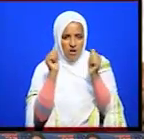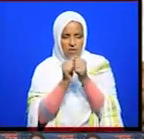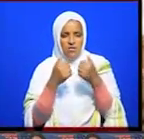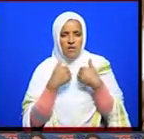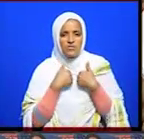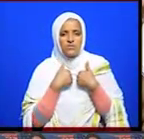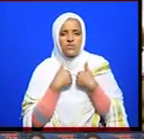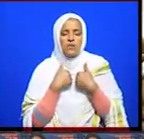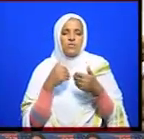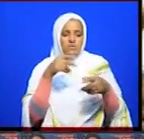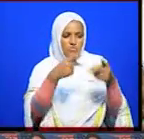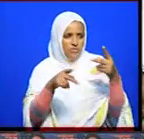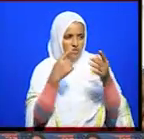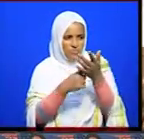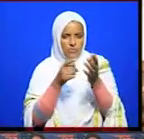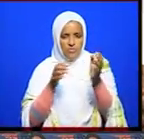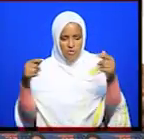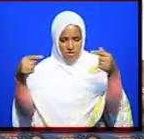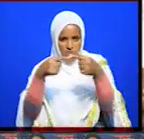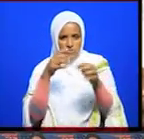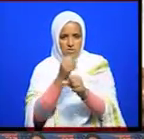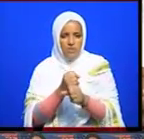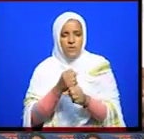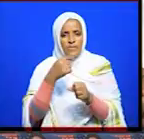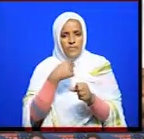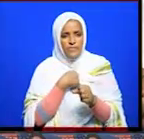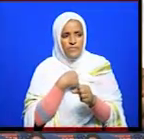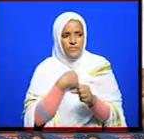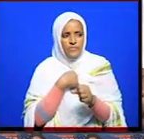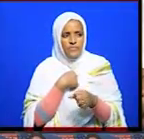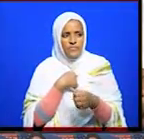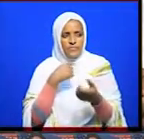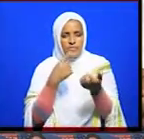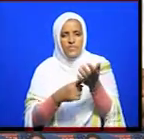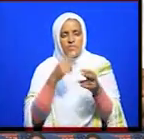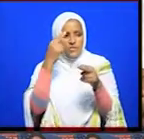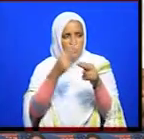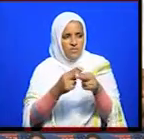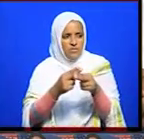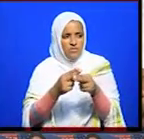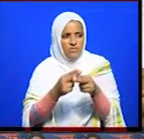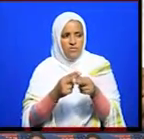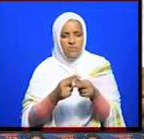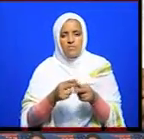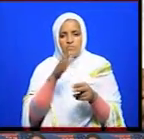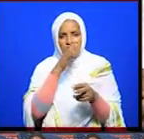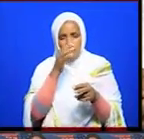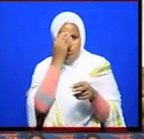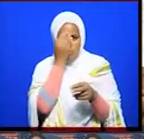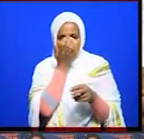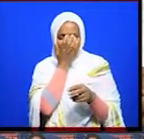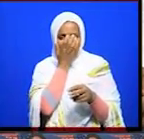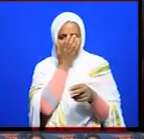ጋር ያለሽን ዝምድና በዛው አያይዘሽ ንገሪ። ስሜ ሰብለ ገብሩ ይባላል።